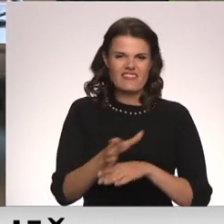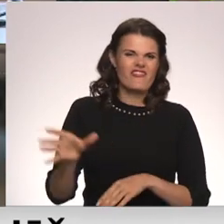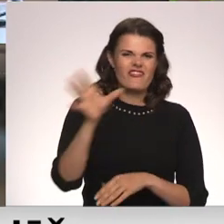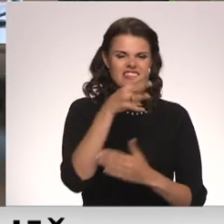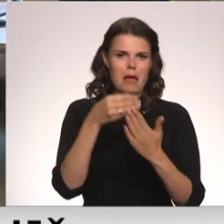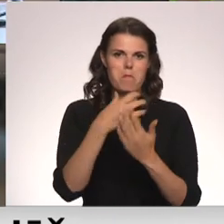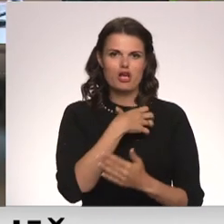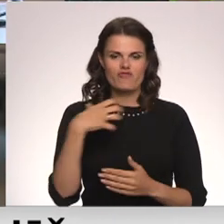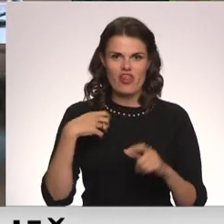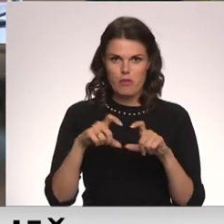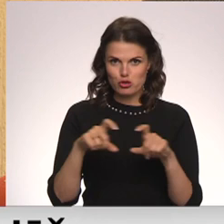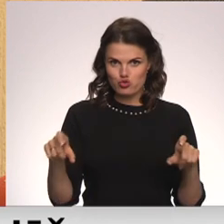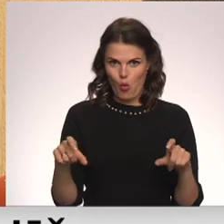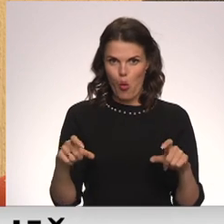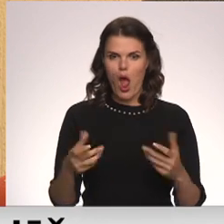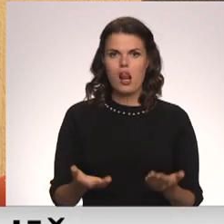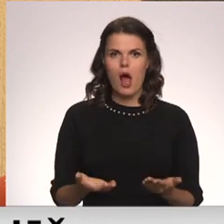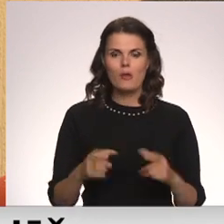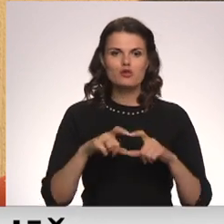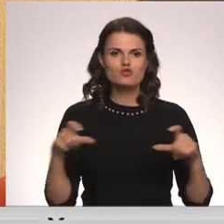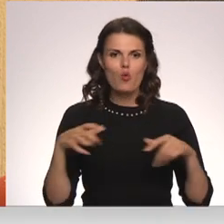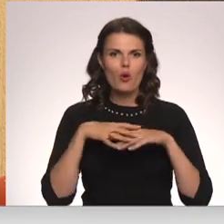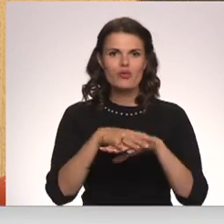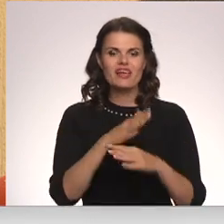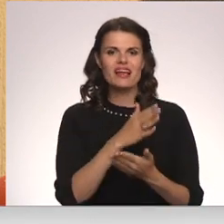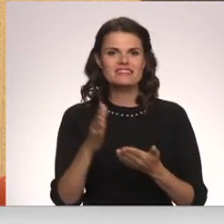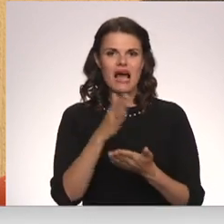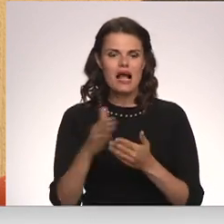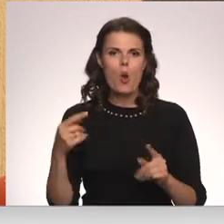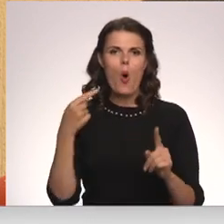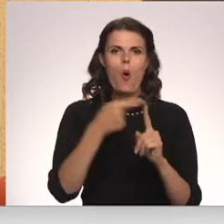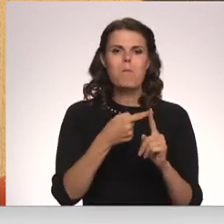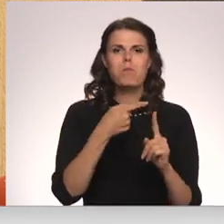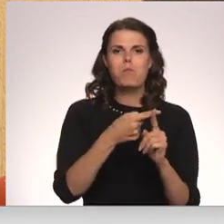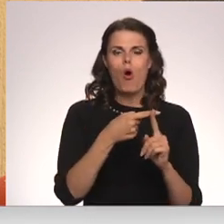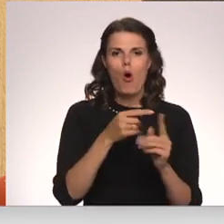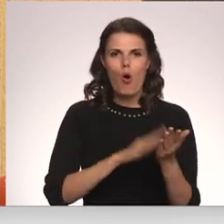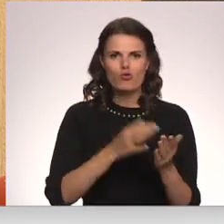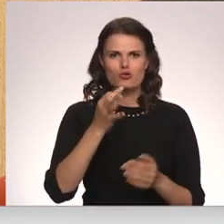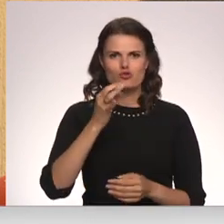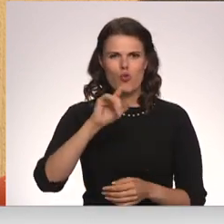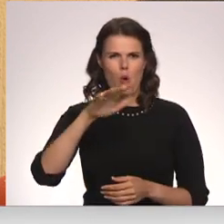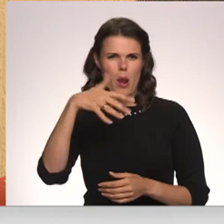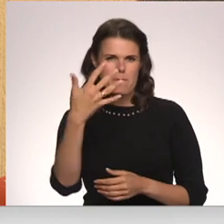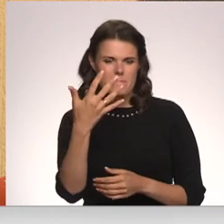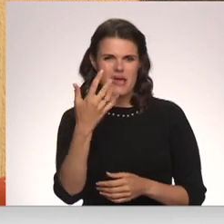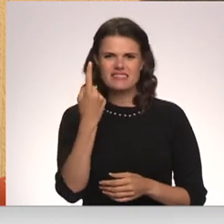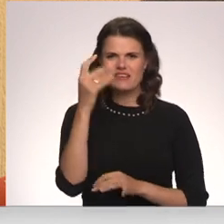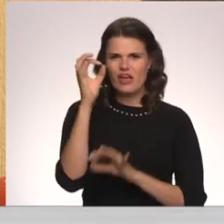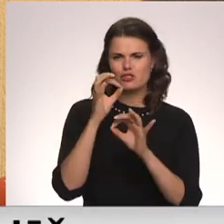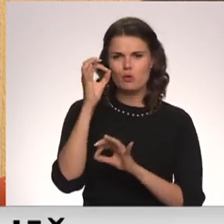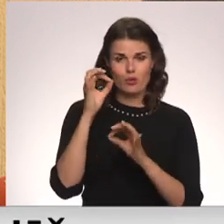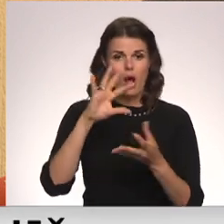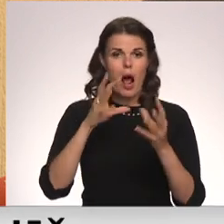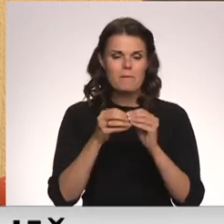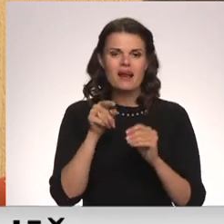pašvaldības skolām. Skolu tīkla sakārtošanas bonusu, ja, tad 0,5-1% apmērā,